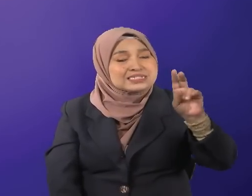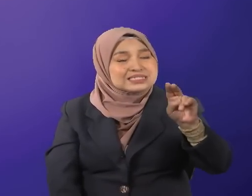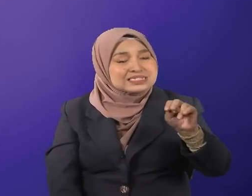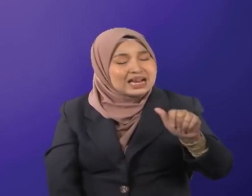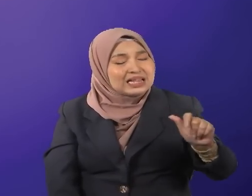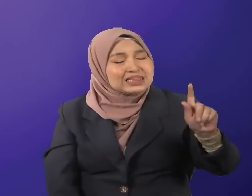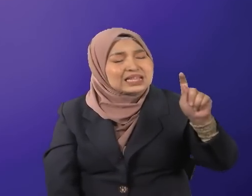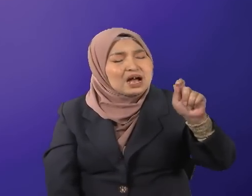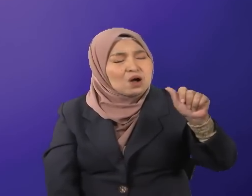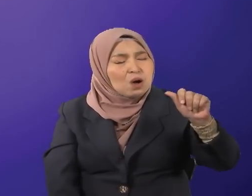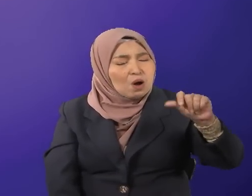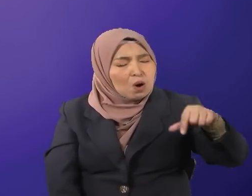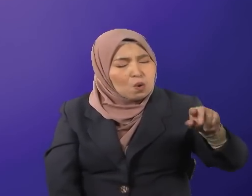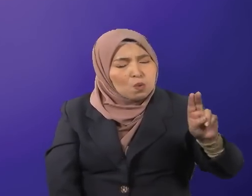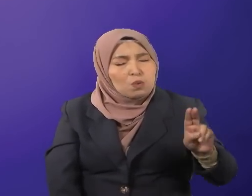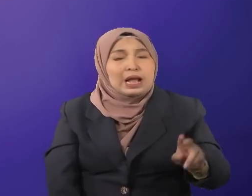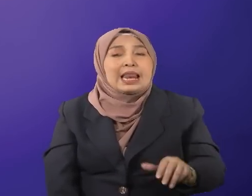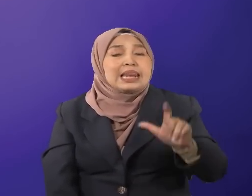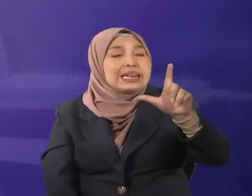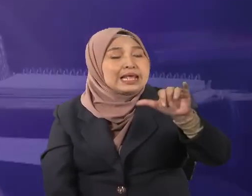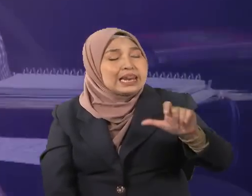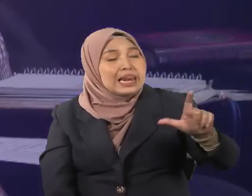Lilladzina taqaw. Cuba.